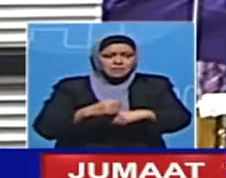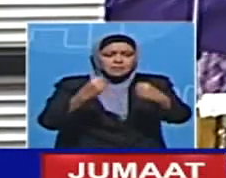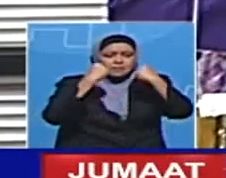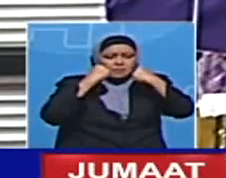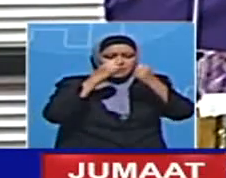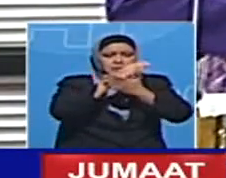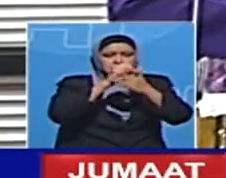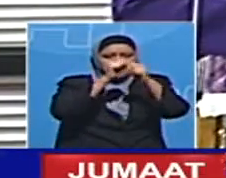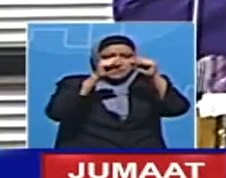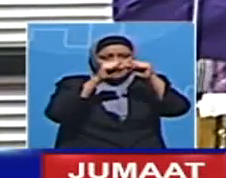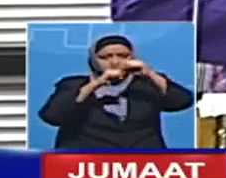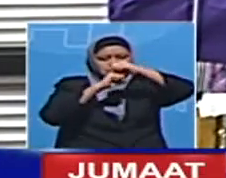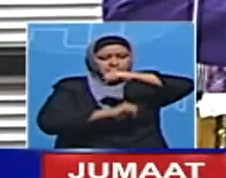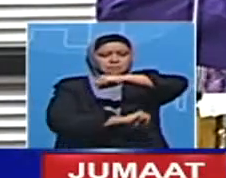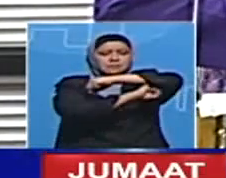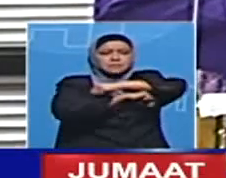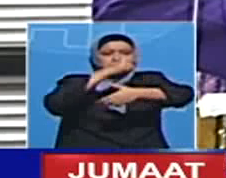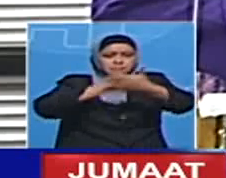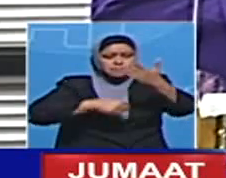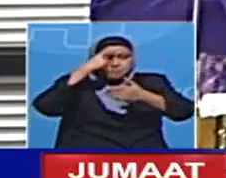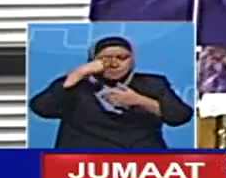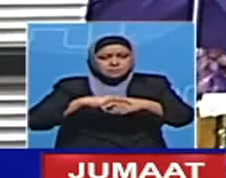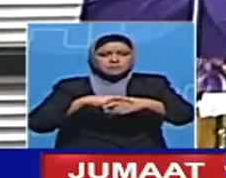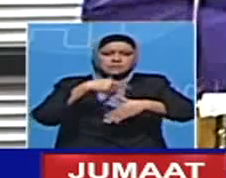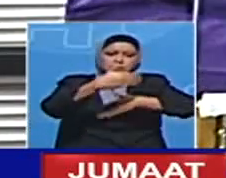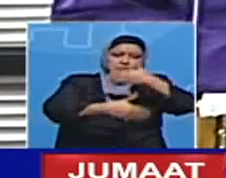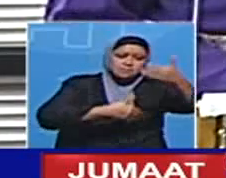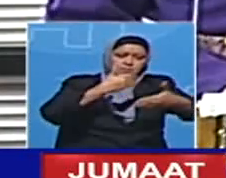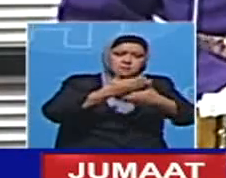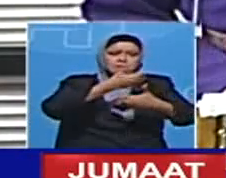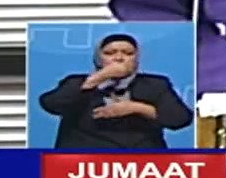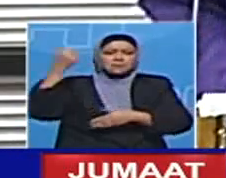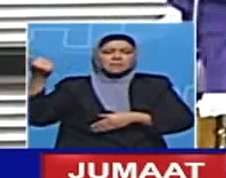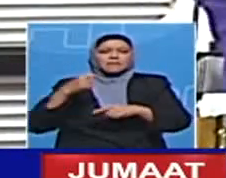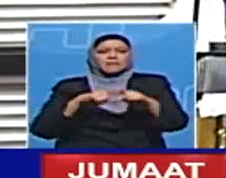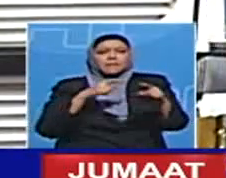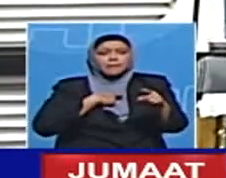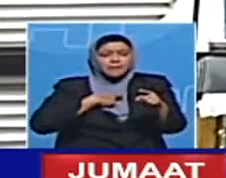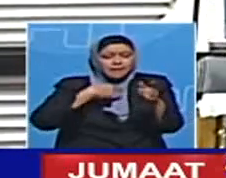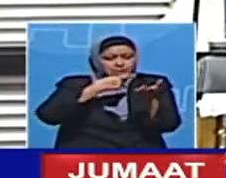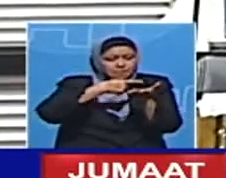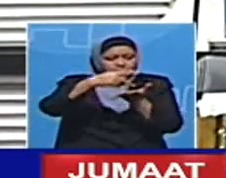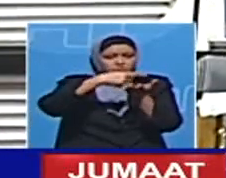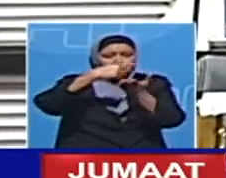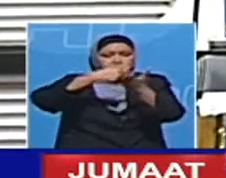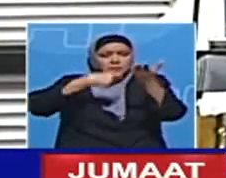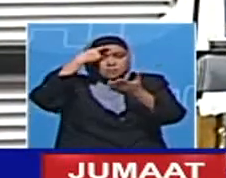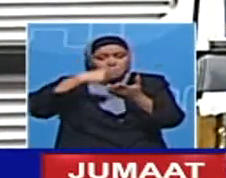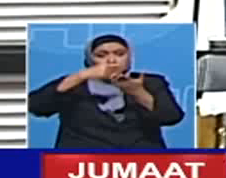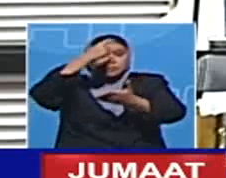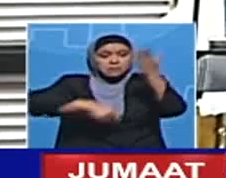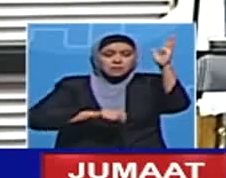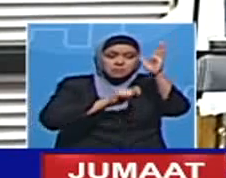Cukai supaya lebih kompetitif dan progresif Banjaran pendapatan bercukai bagi kadar Cukai